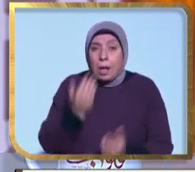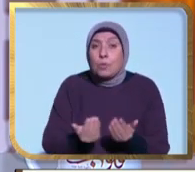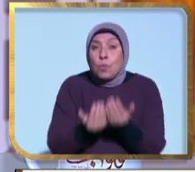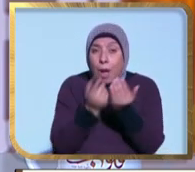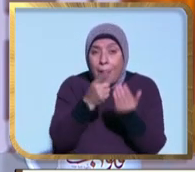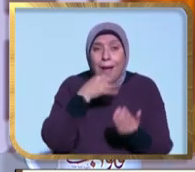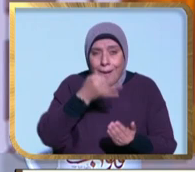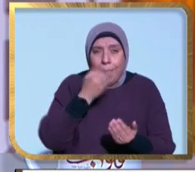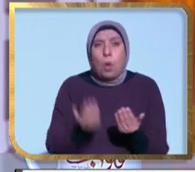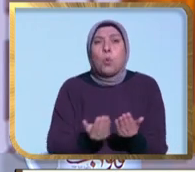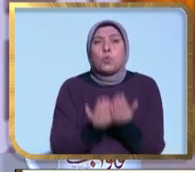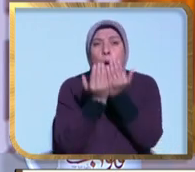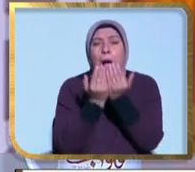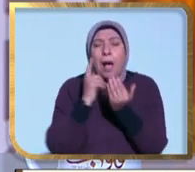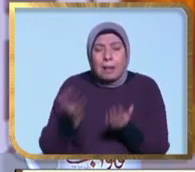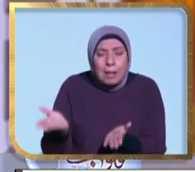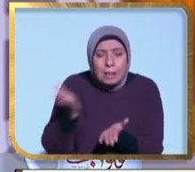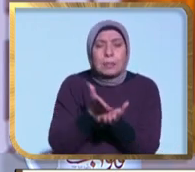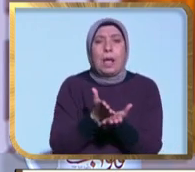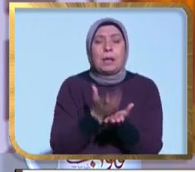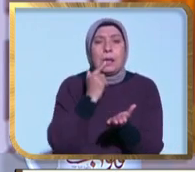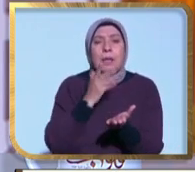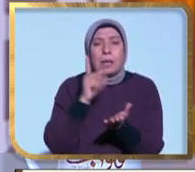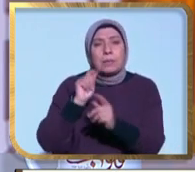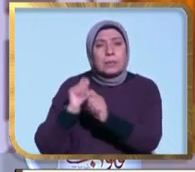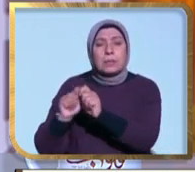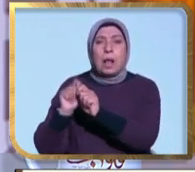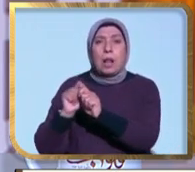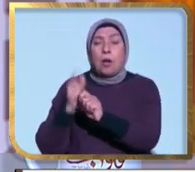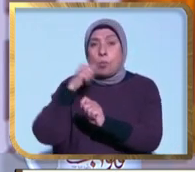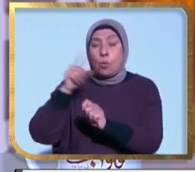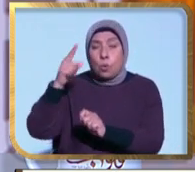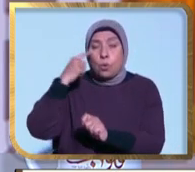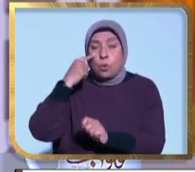الحال وان ربنا سبح سبحانه وتعالى ينور بصره وينور بصيرته